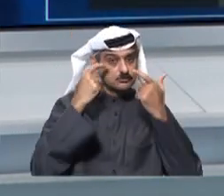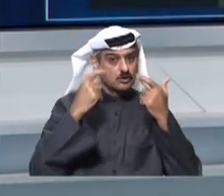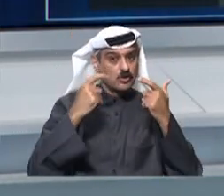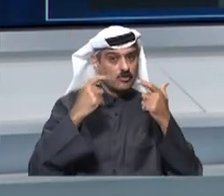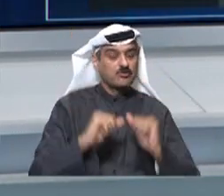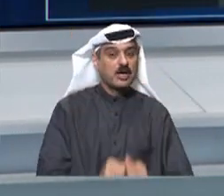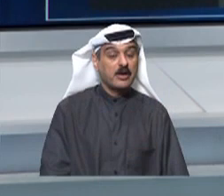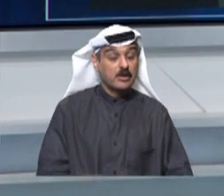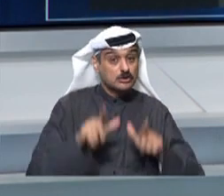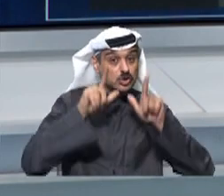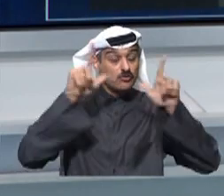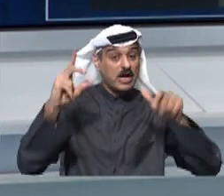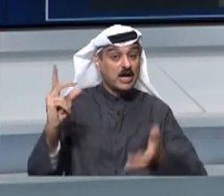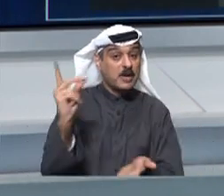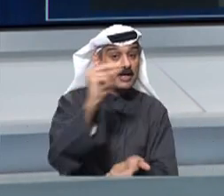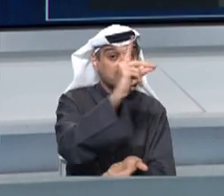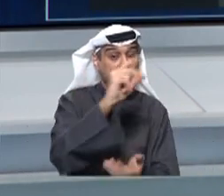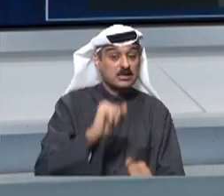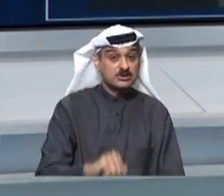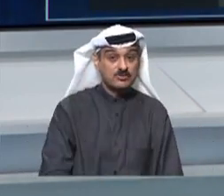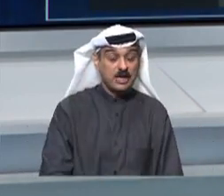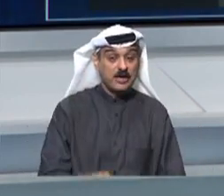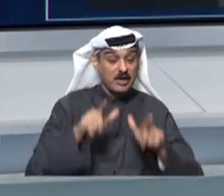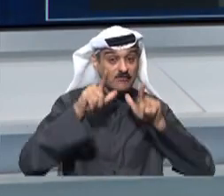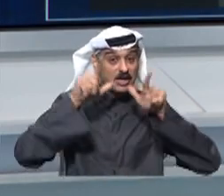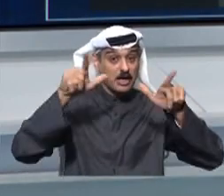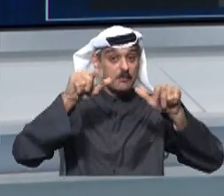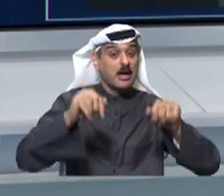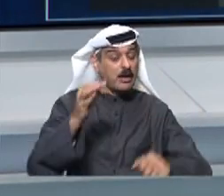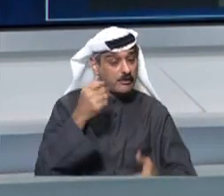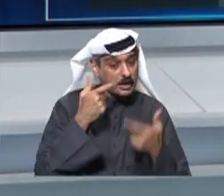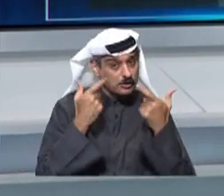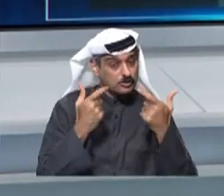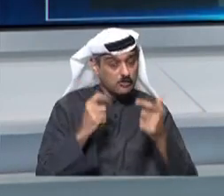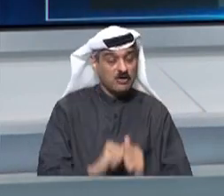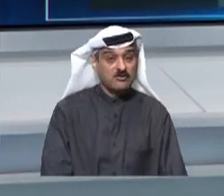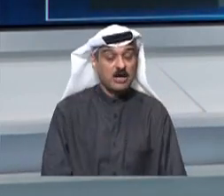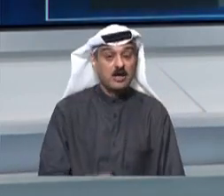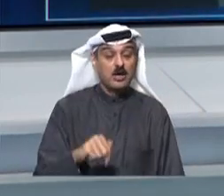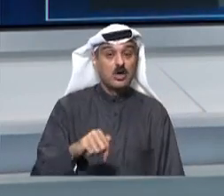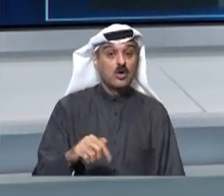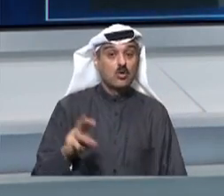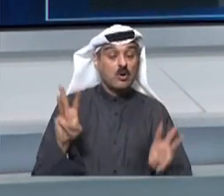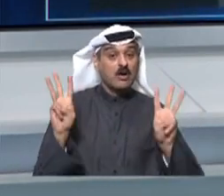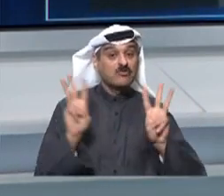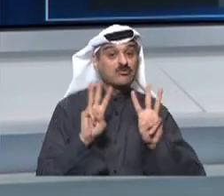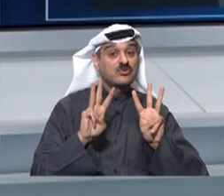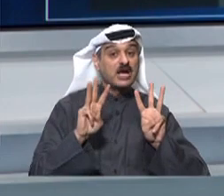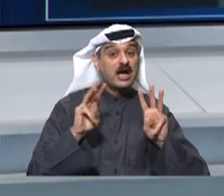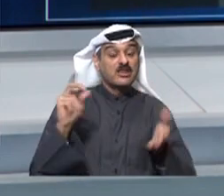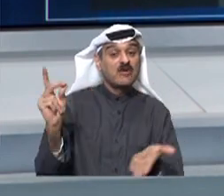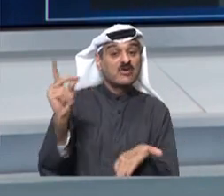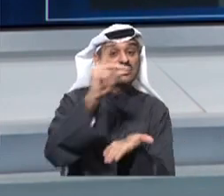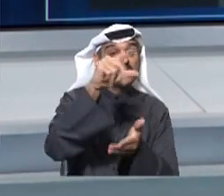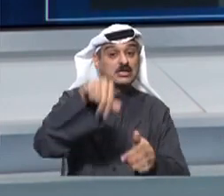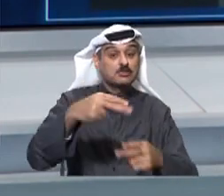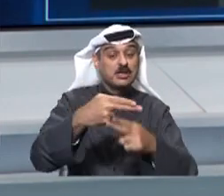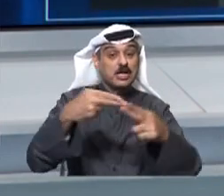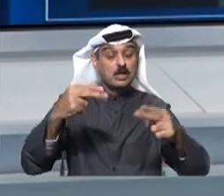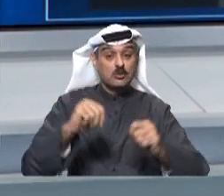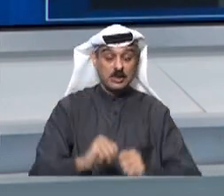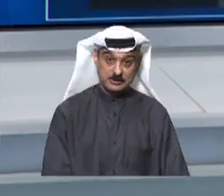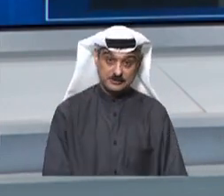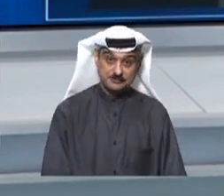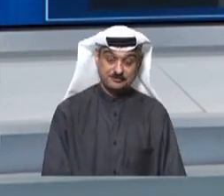حالة الطقس والتحديثات من خلال نشراتنا الجوية، وأيضا من خلال حساب إدارة وأثارت الأرصاد الجوية في جميع مواقع